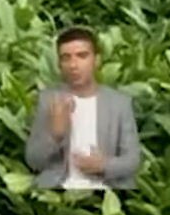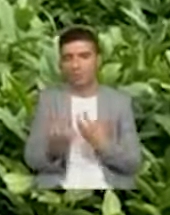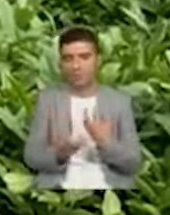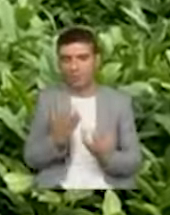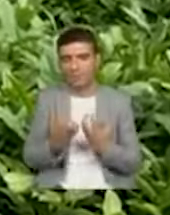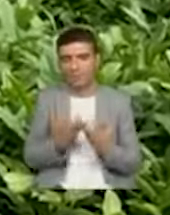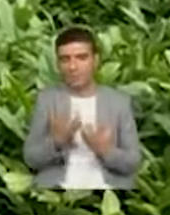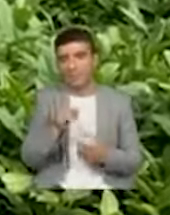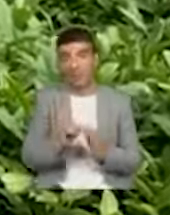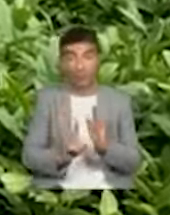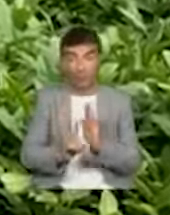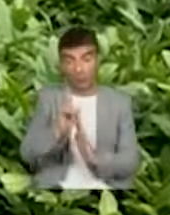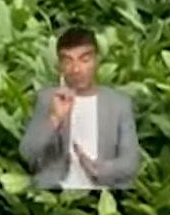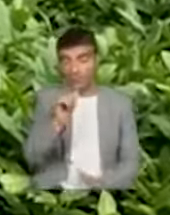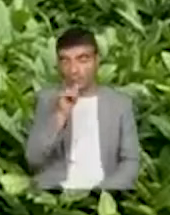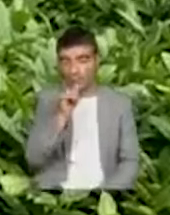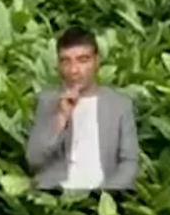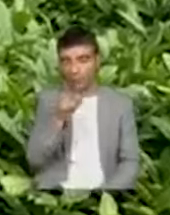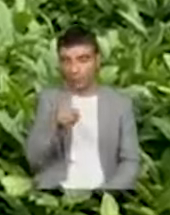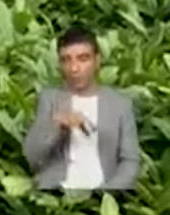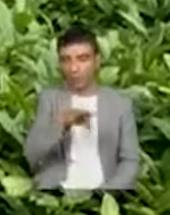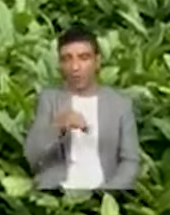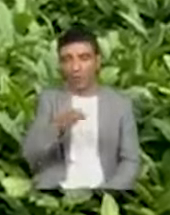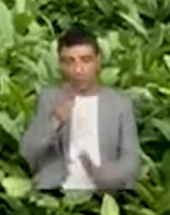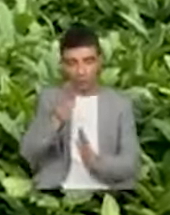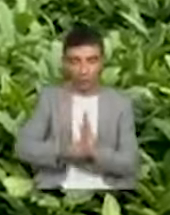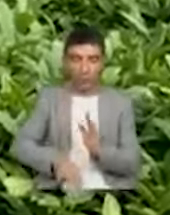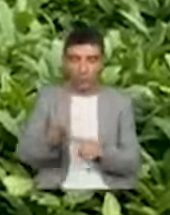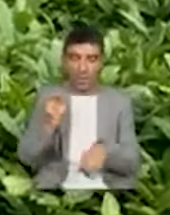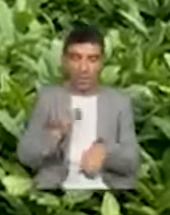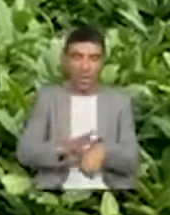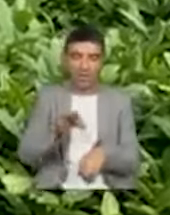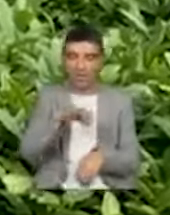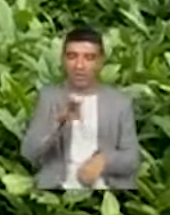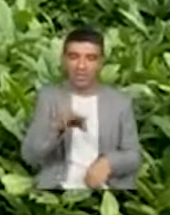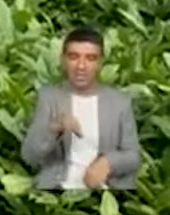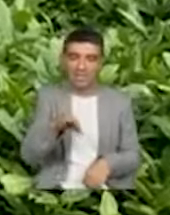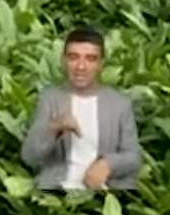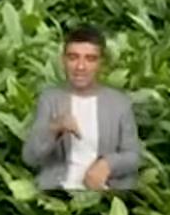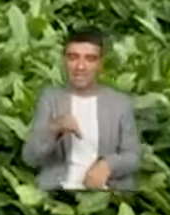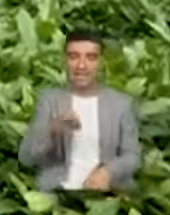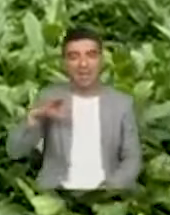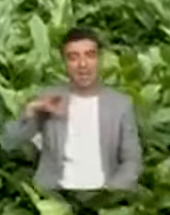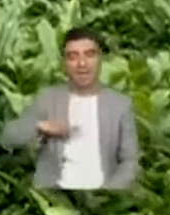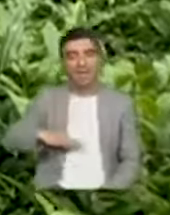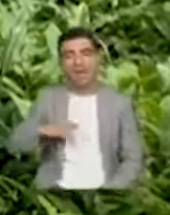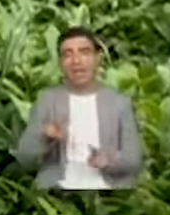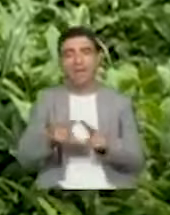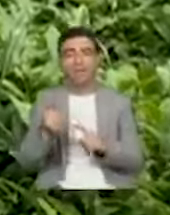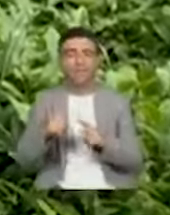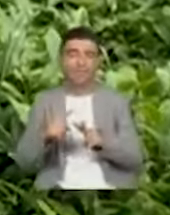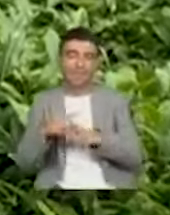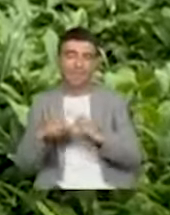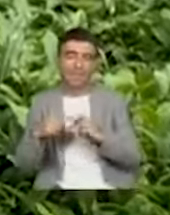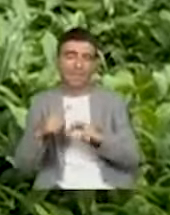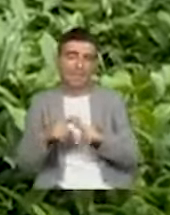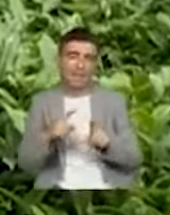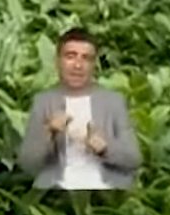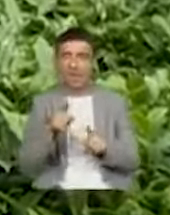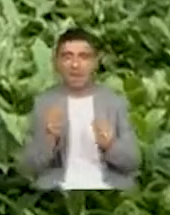kaynaması ve üstteki su çay çöktüğü anda çayımız tüm faydalı mineralleriyle birlikte